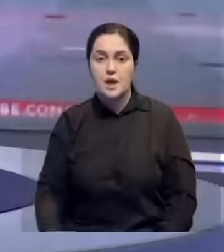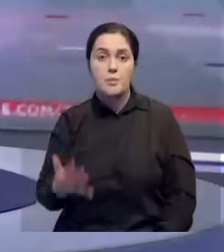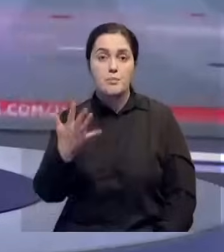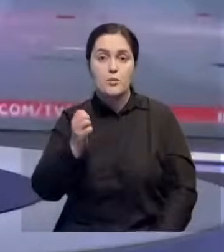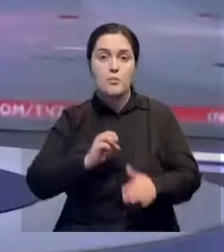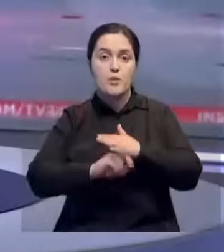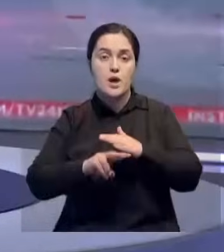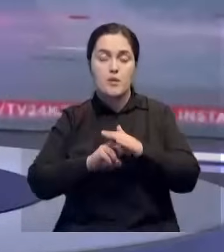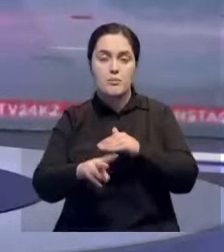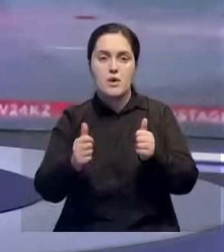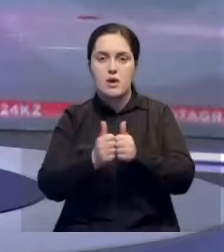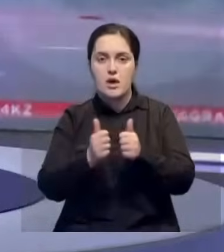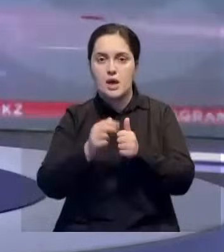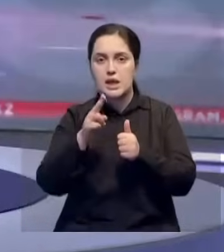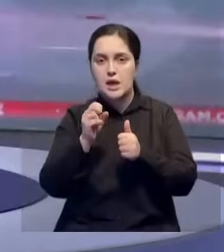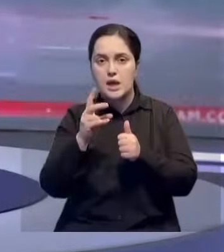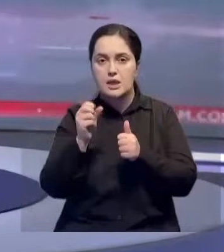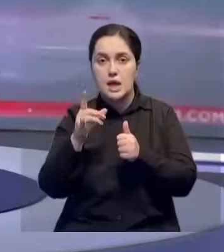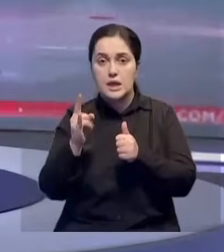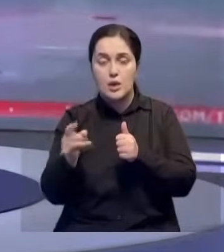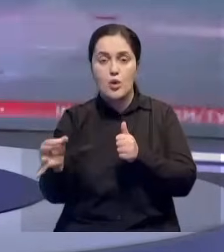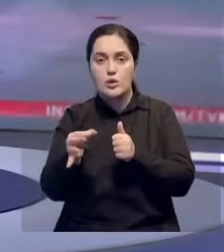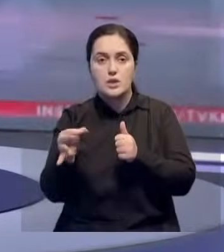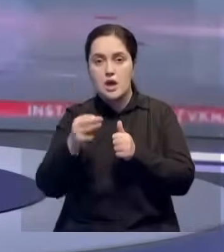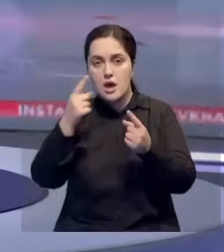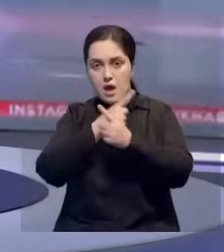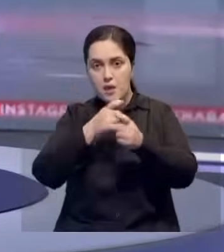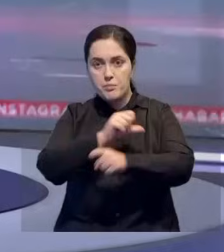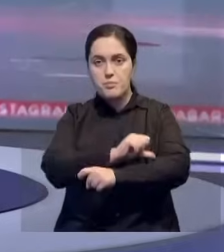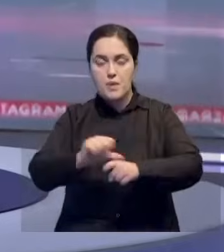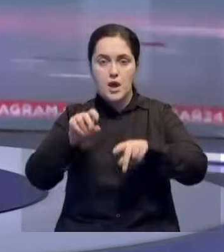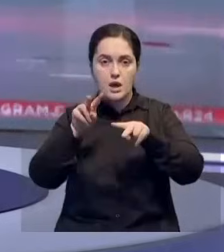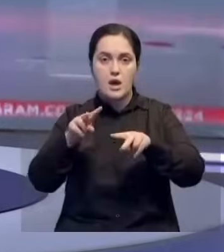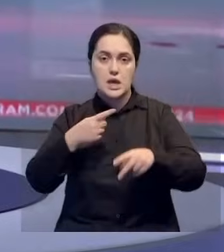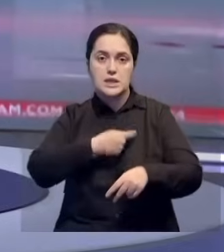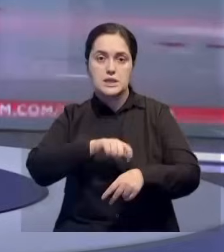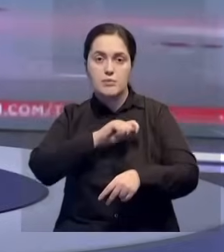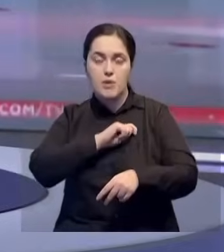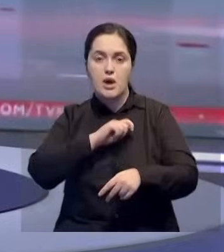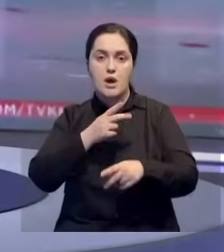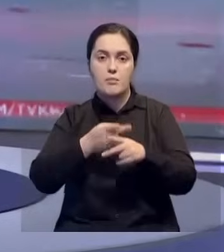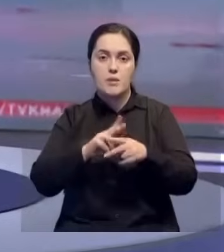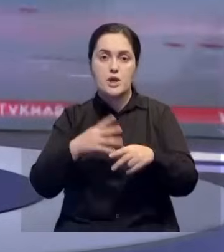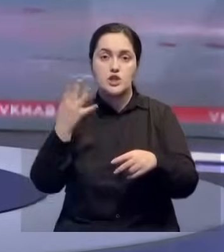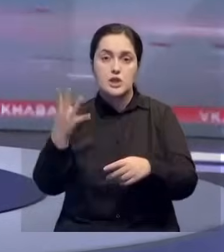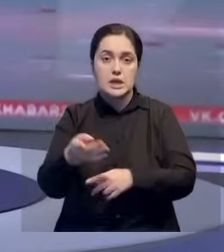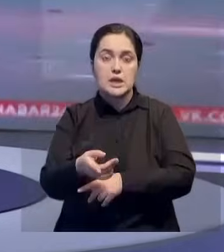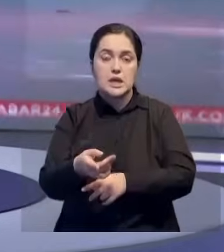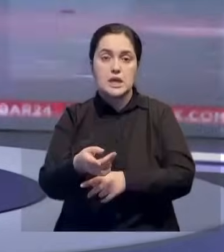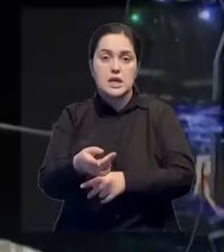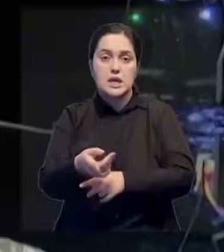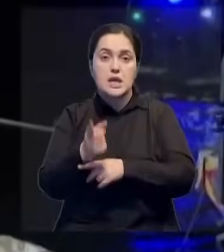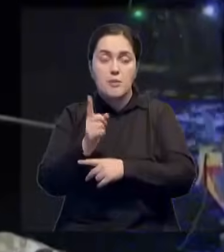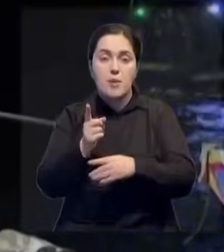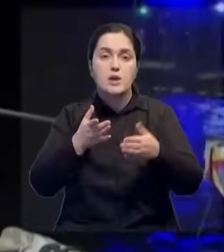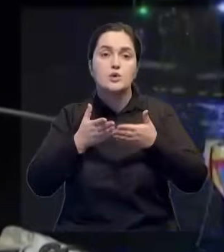Свыше 500 мигрантов спасли у Канарских островов. Об этом сообщила береговая охрана Испании. Всего спасатели эвакуировали 4 рыбацкие